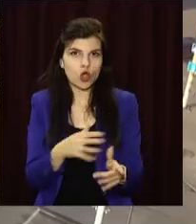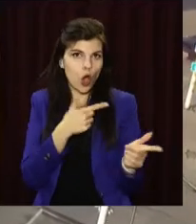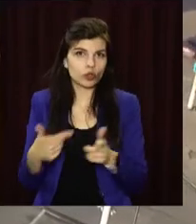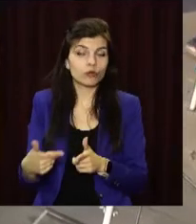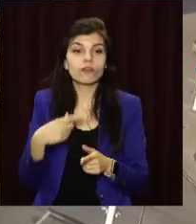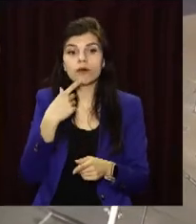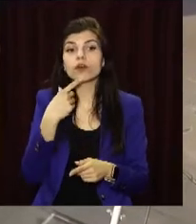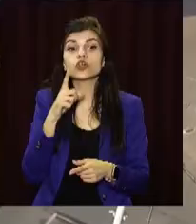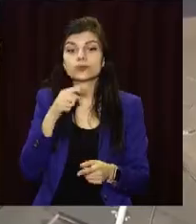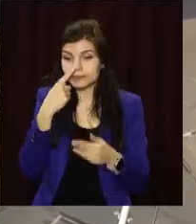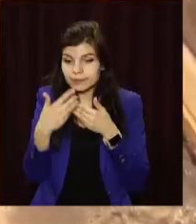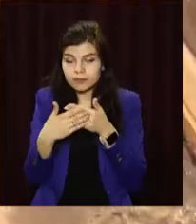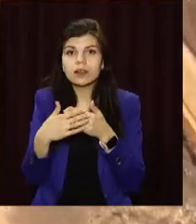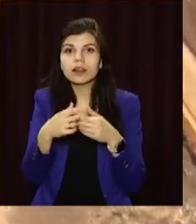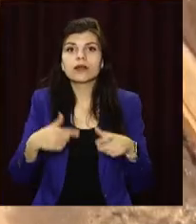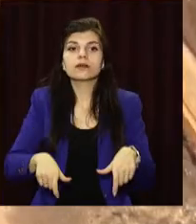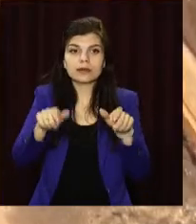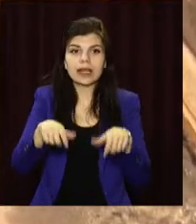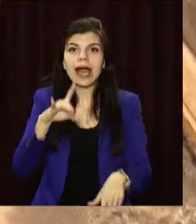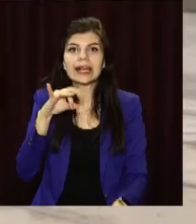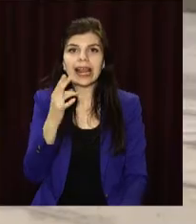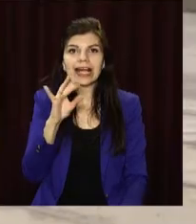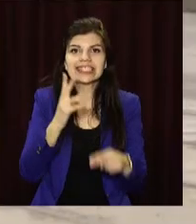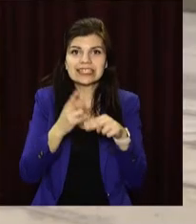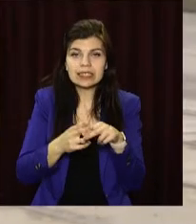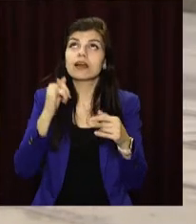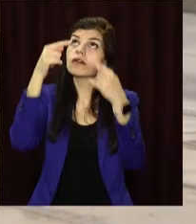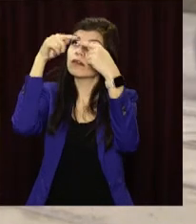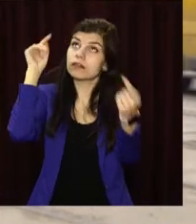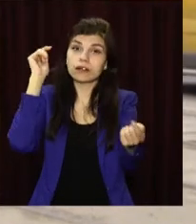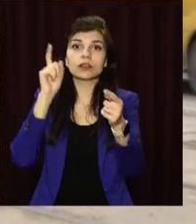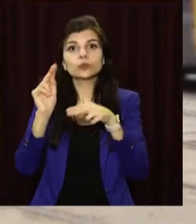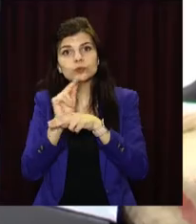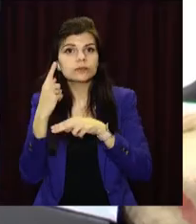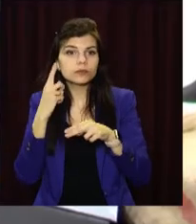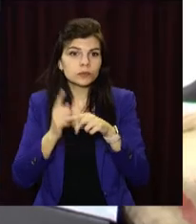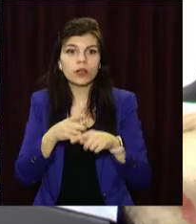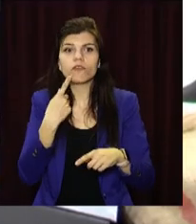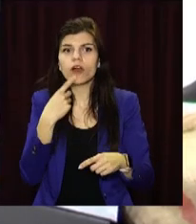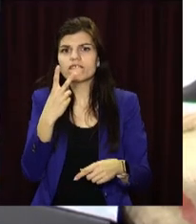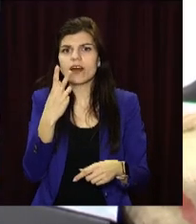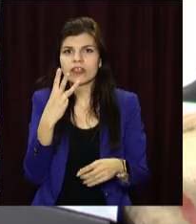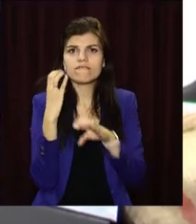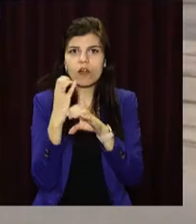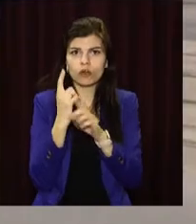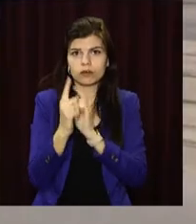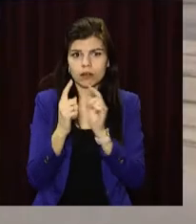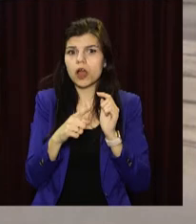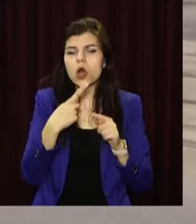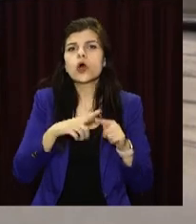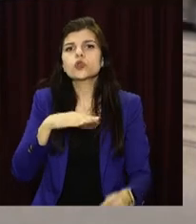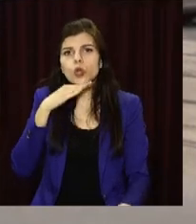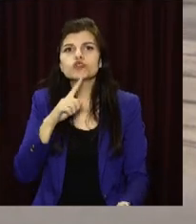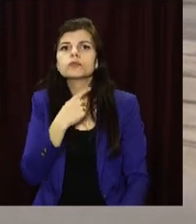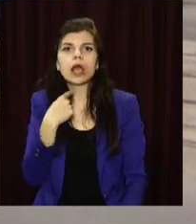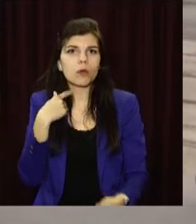У найближчих планах – заміна рейок та шпал, реконструкція контактної мережі. Щодня в час пік на лінії виходять 23 вагони. Цього досить, аби